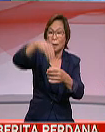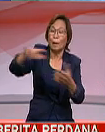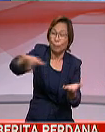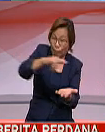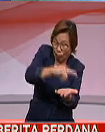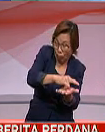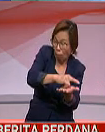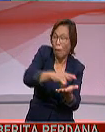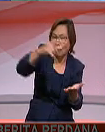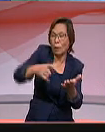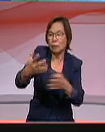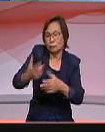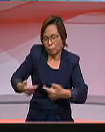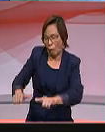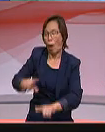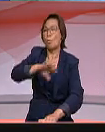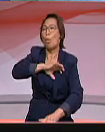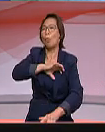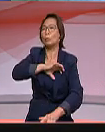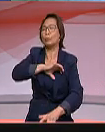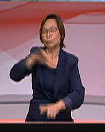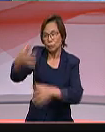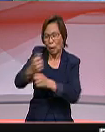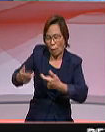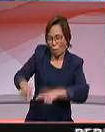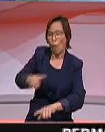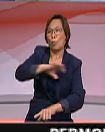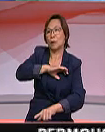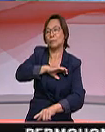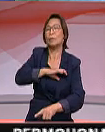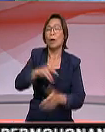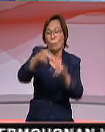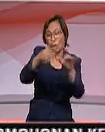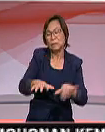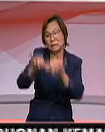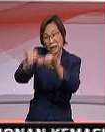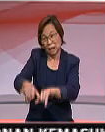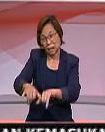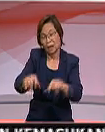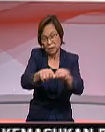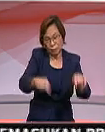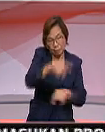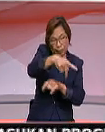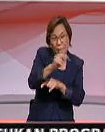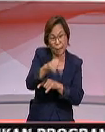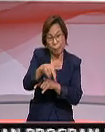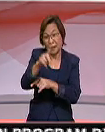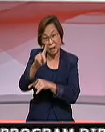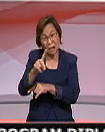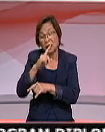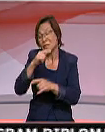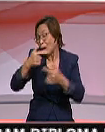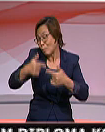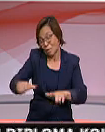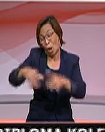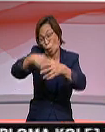lapangan terbang itu belum mendapat kebenaran polis diraja Malaysia video orang penumpang yang tinggal dalam kawasan pcpd tidak dibenarkan